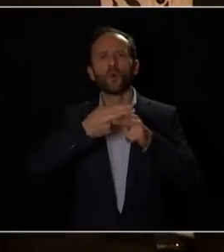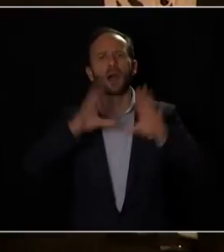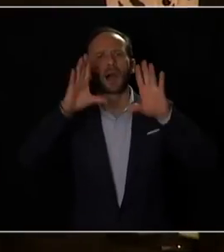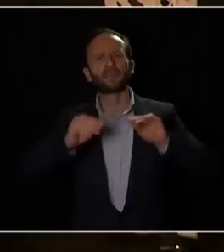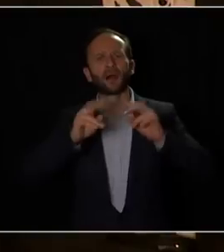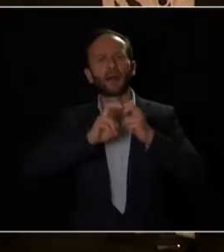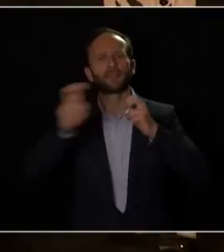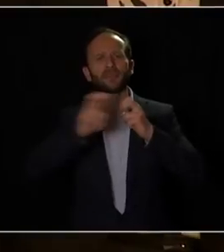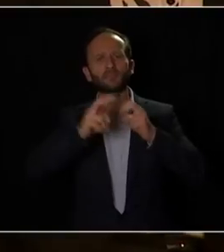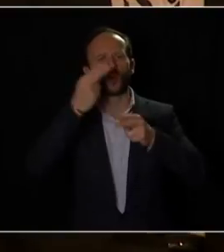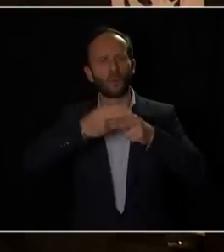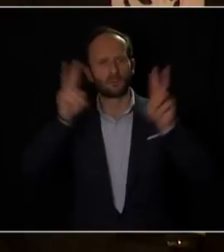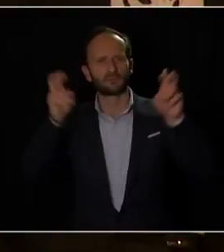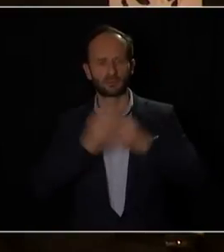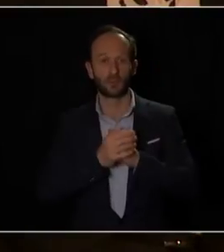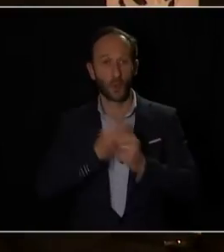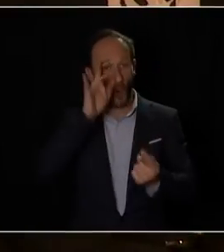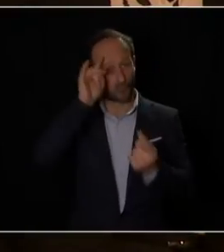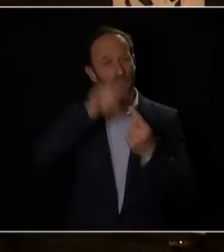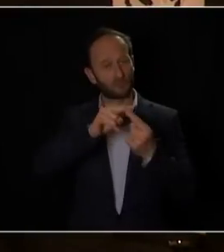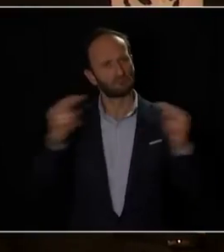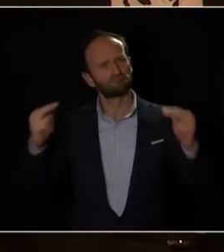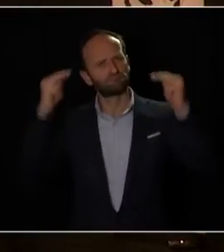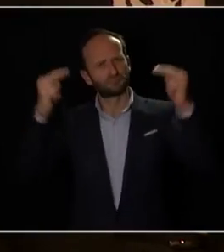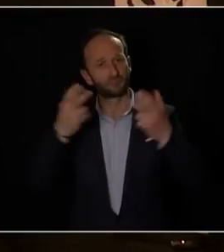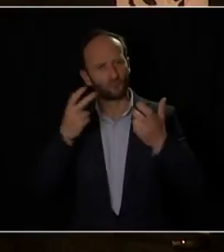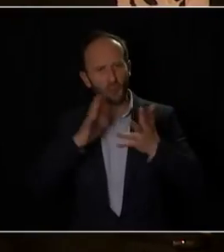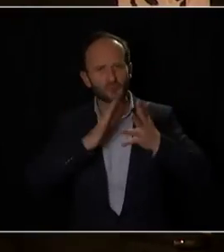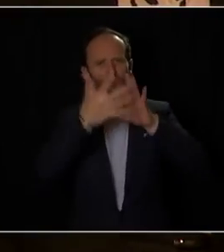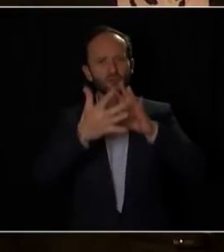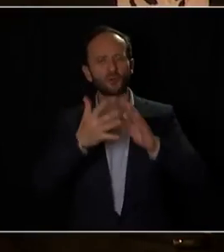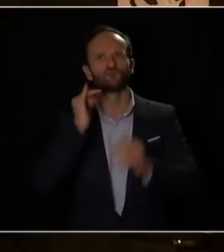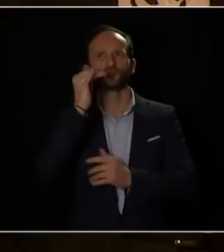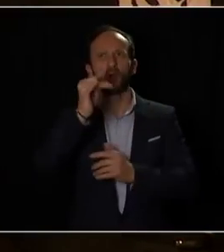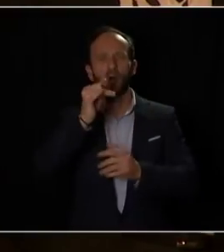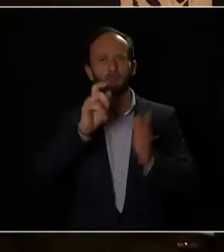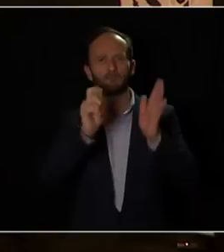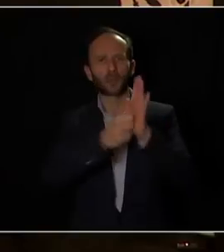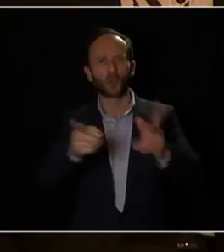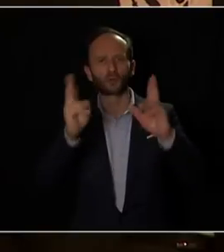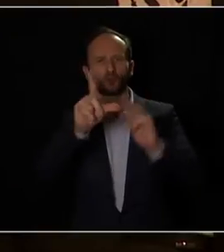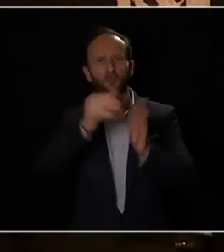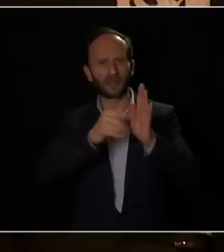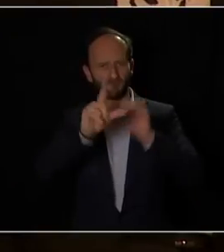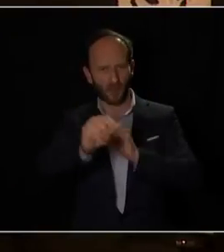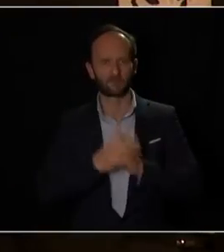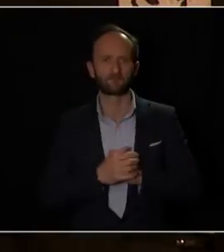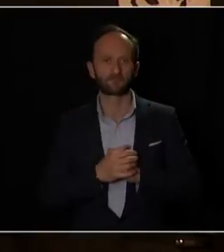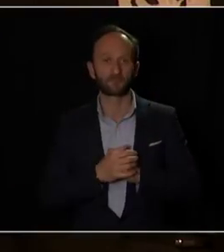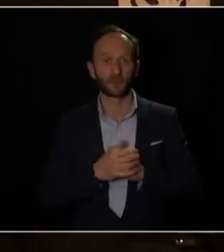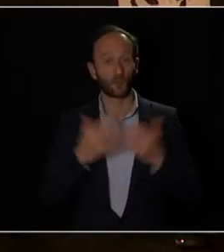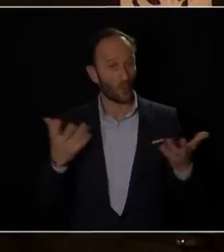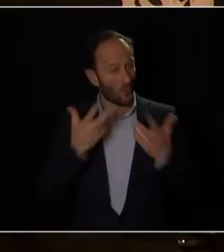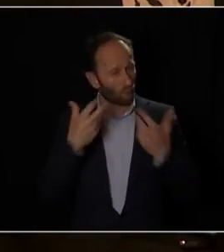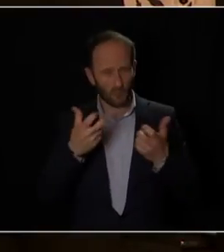Déplacement, dont les objectifs restent ambitieux pour la période qui va jusqu'en 2020. Tout cela afin de poursuivre